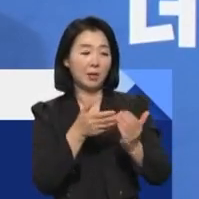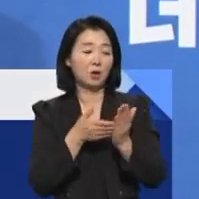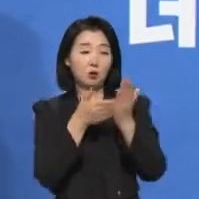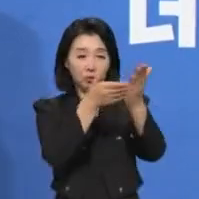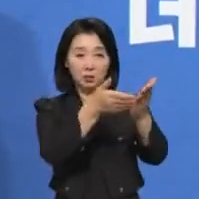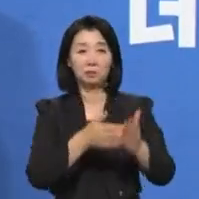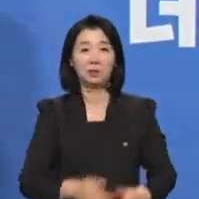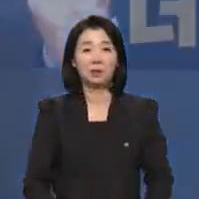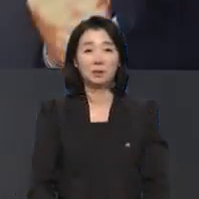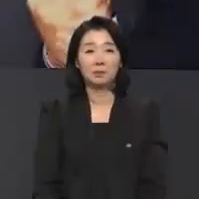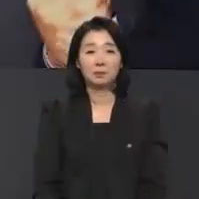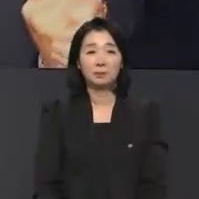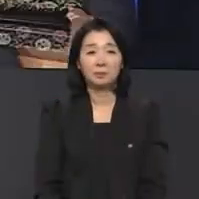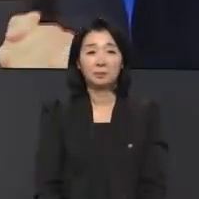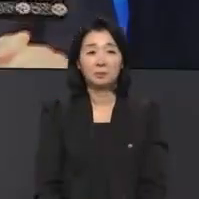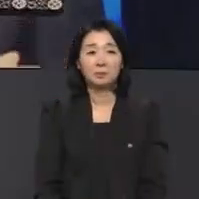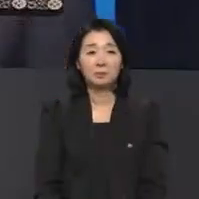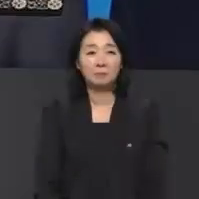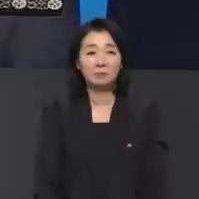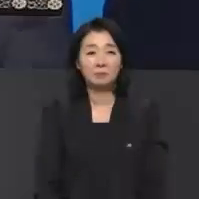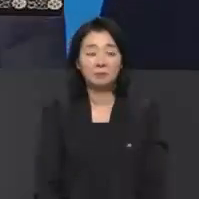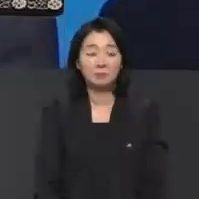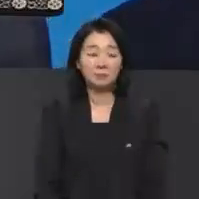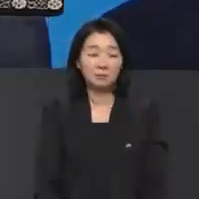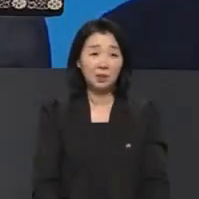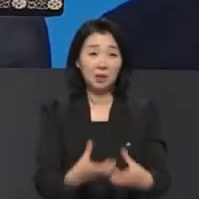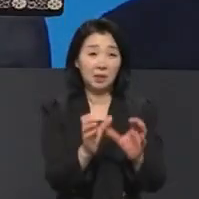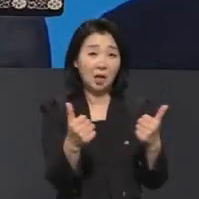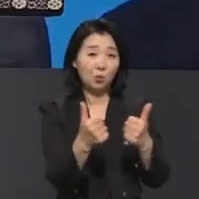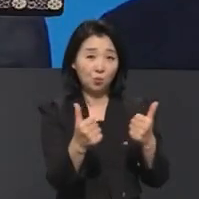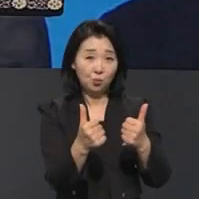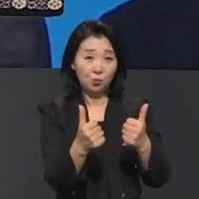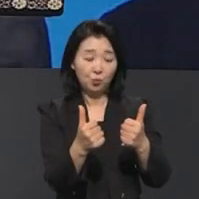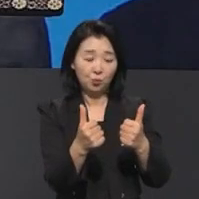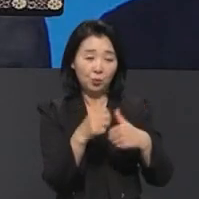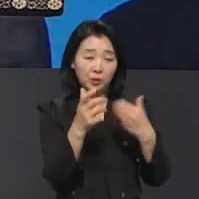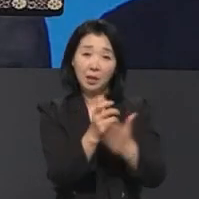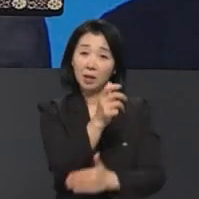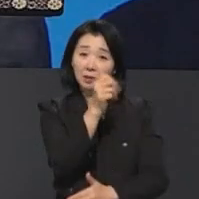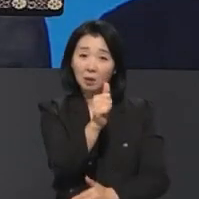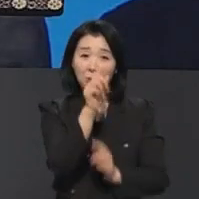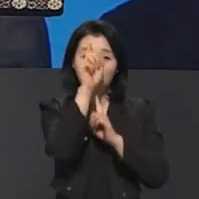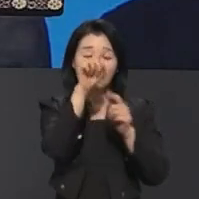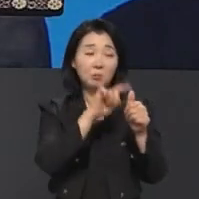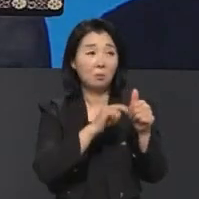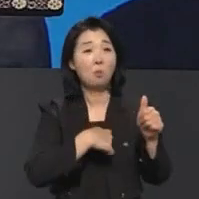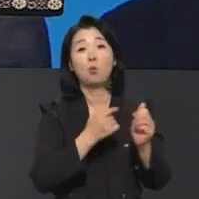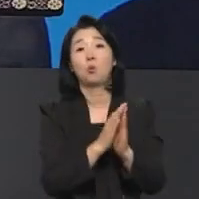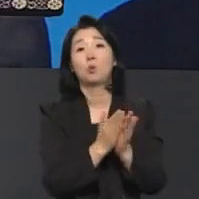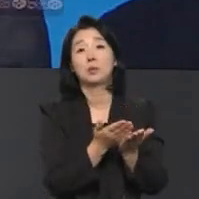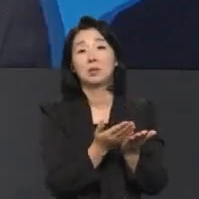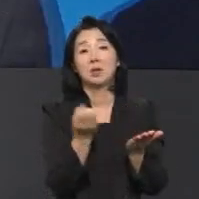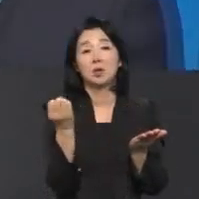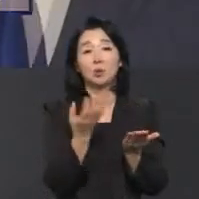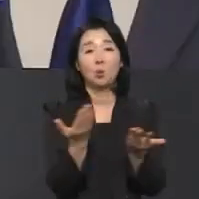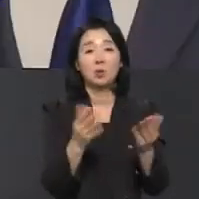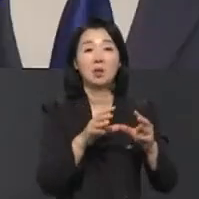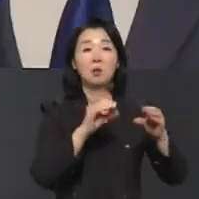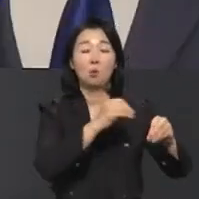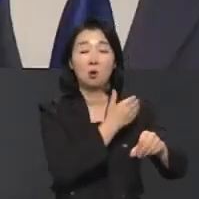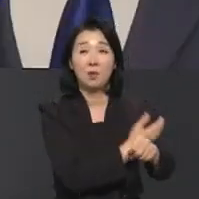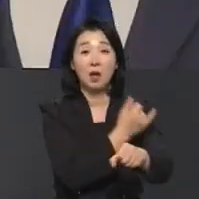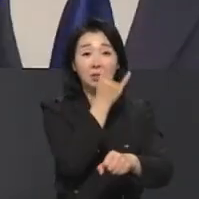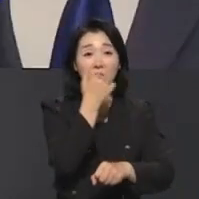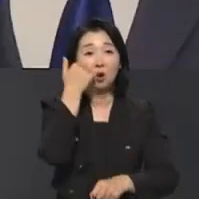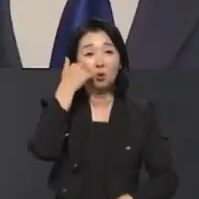했습니다. 그런데 당무위 의장은 당 대표, 그러니까 이재명 대표 본인입니다. 그리고 직무정지 권한을 갖고